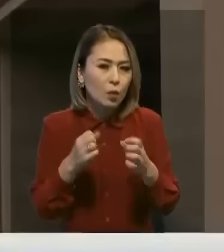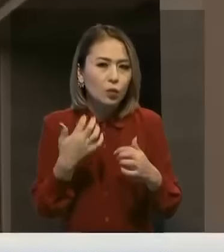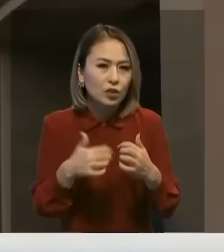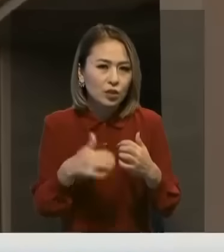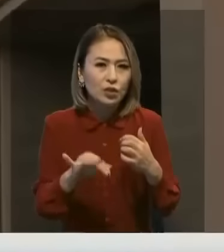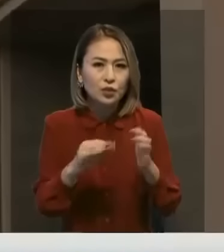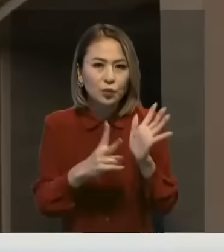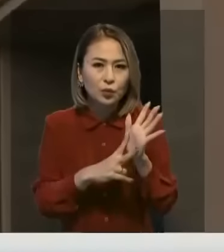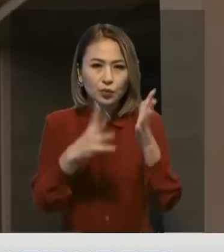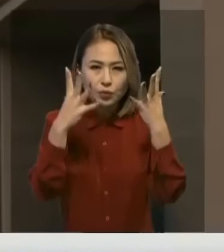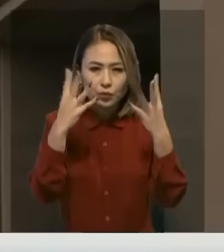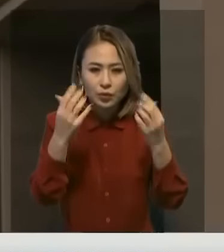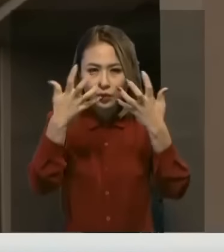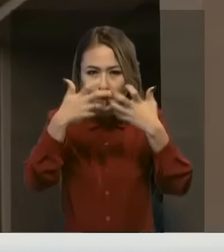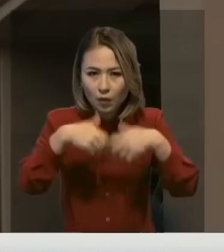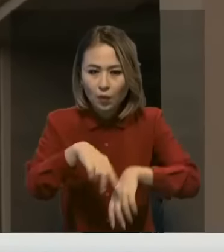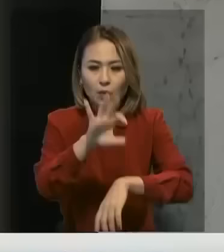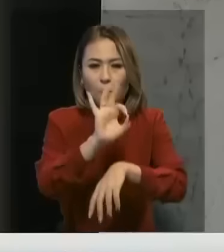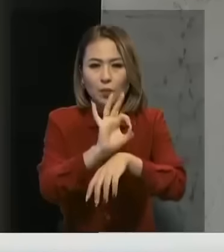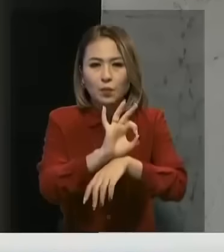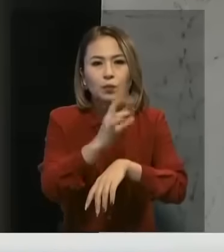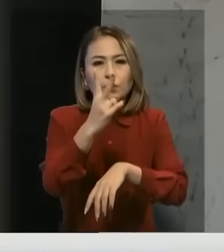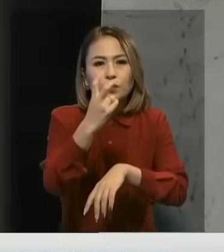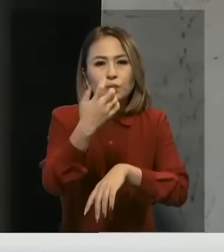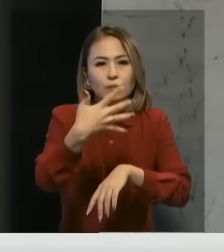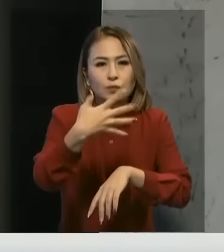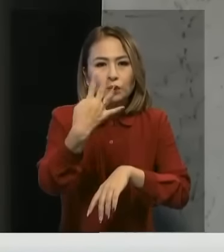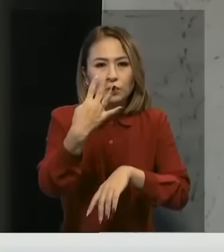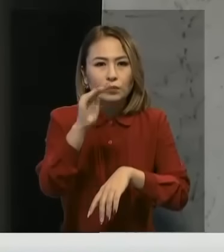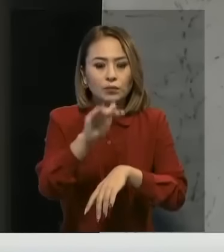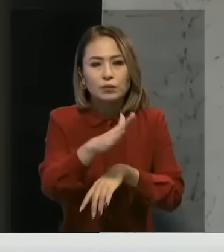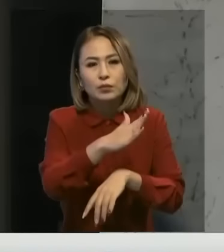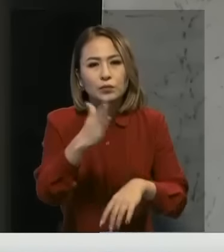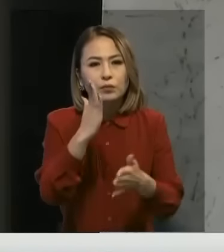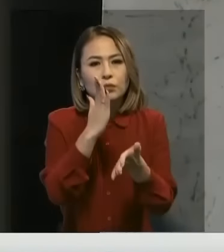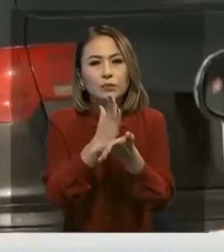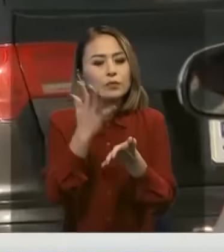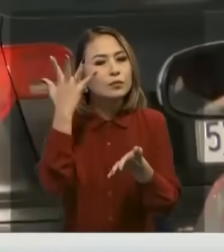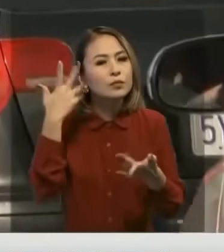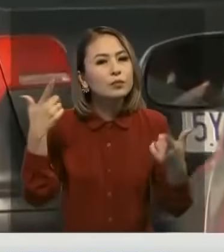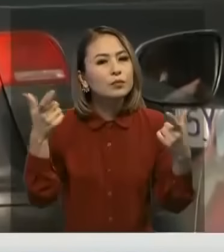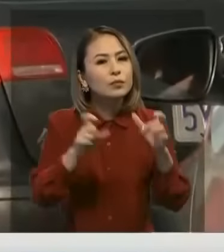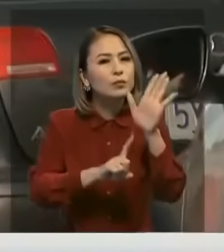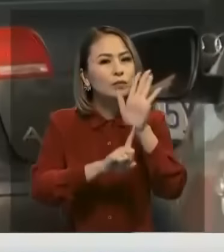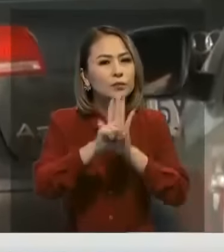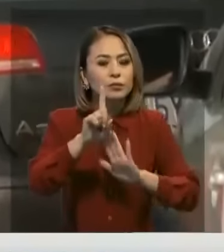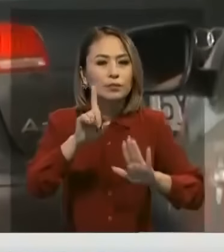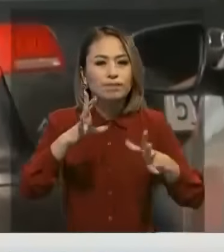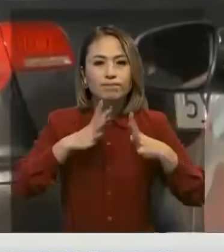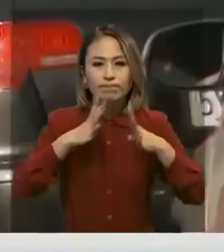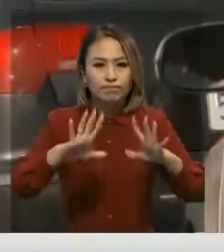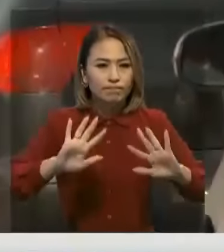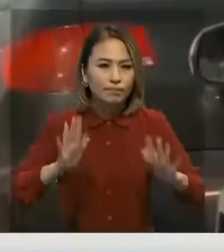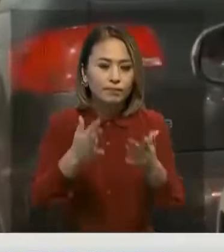Ал орташа 7 күндік есеп бойынша ауырғандардың саны 254 мыңнан асып отыр. Бұл пандемия басталғалы